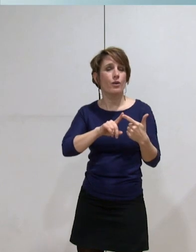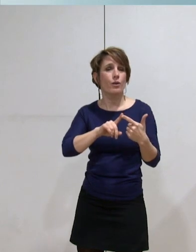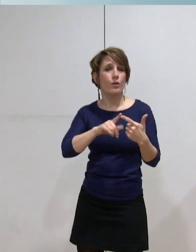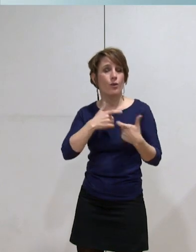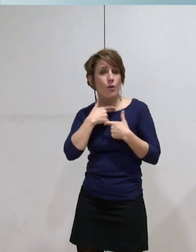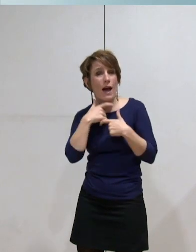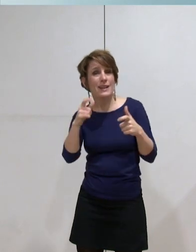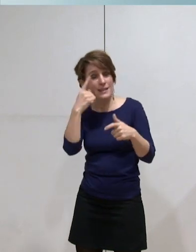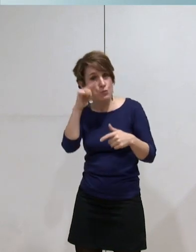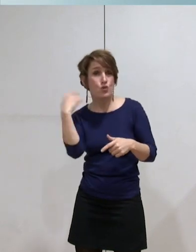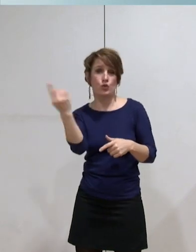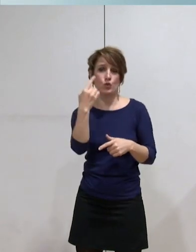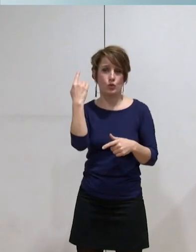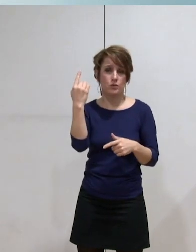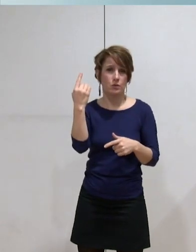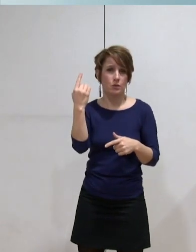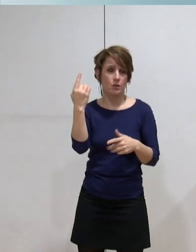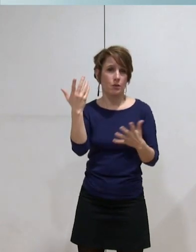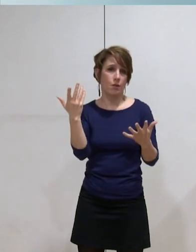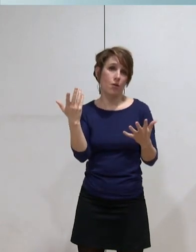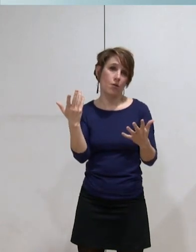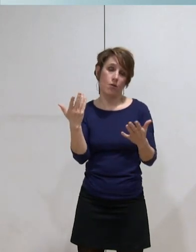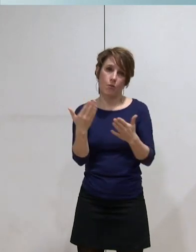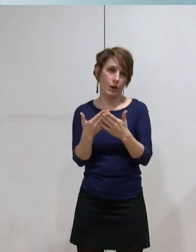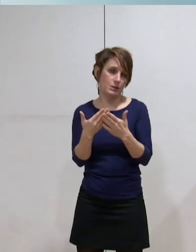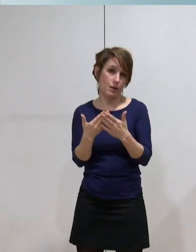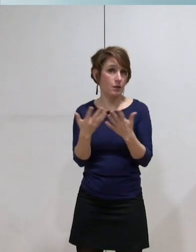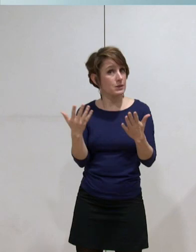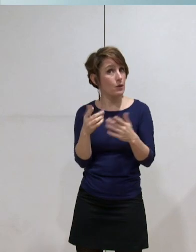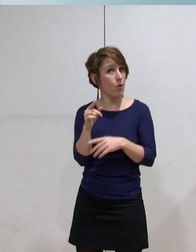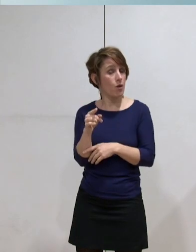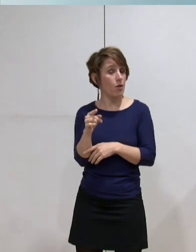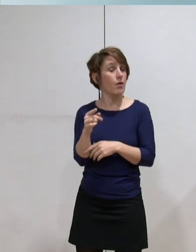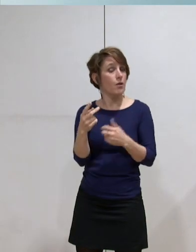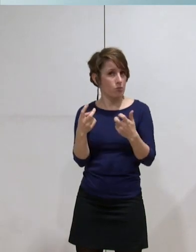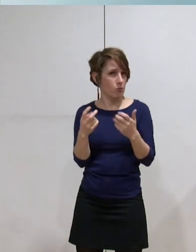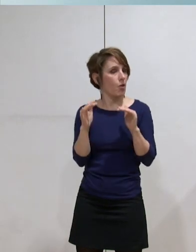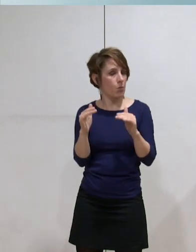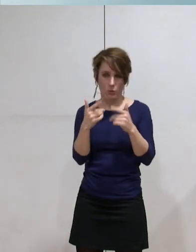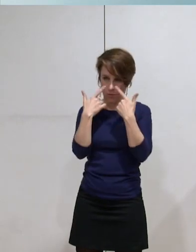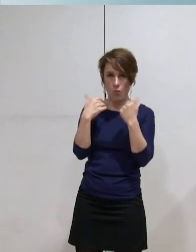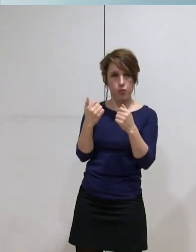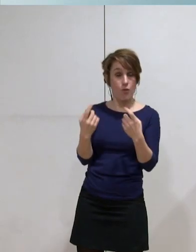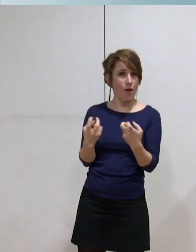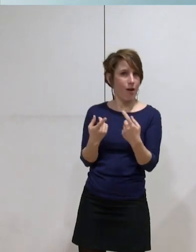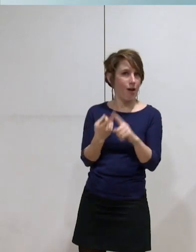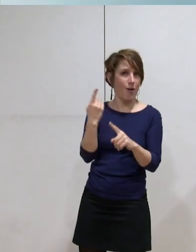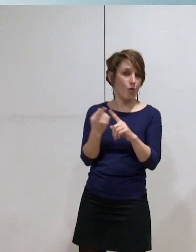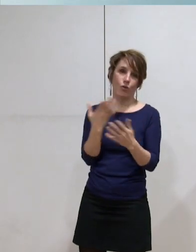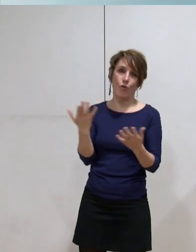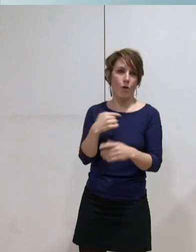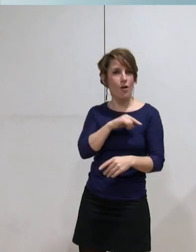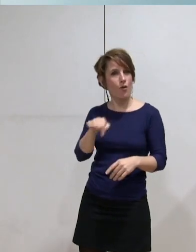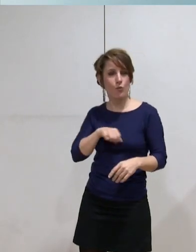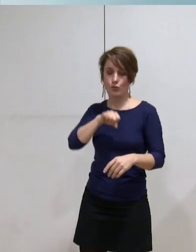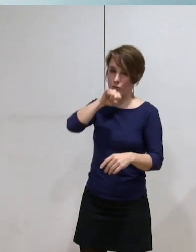à l'accès pour tous signalant évidemment et ça n'est pas exclusif mais tout de même c'est important l'intérêt que nous portons aux